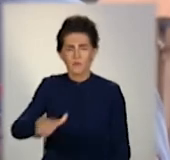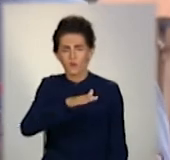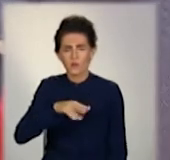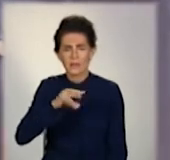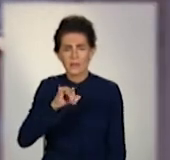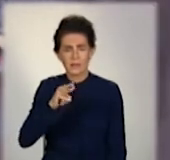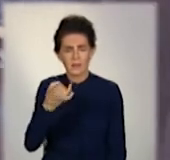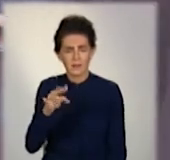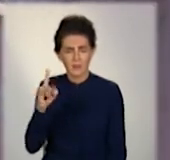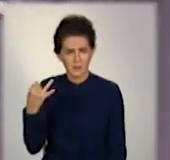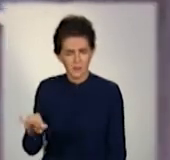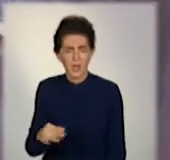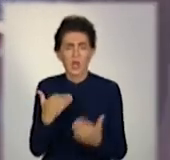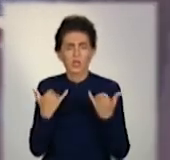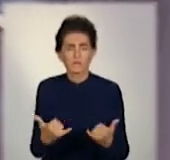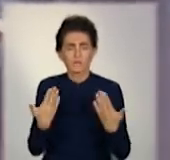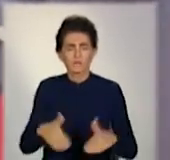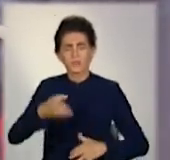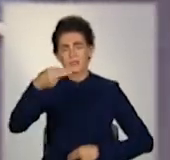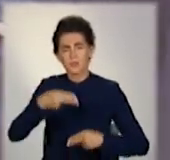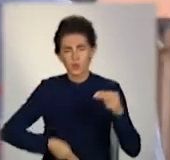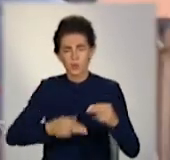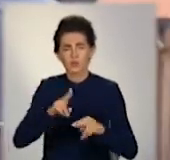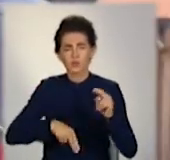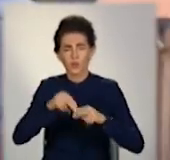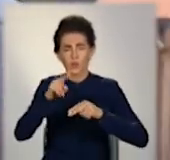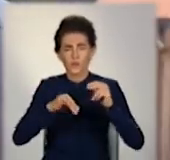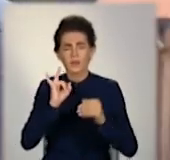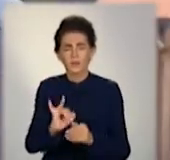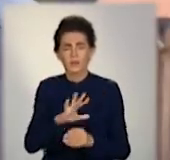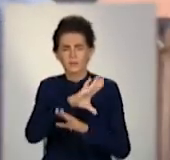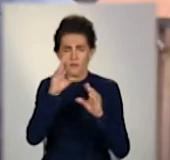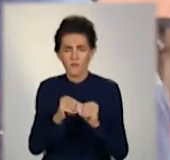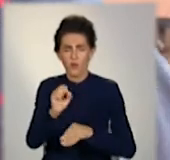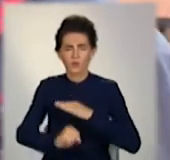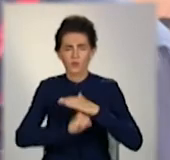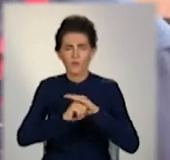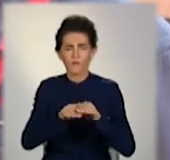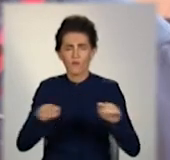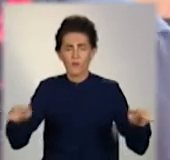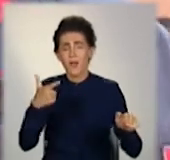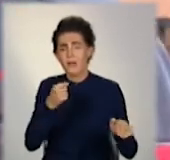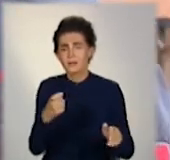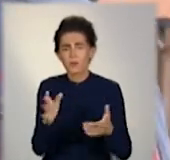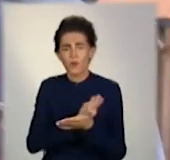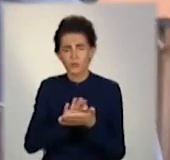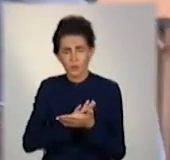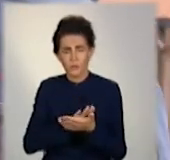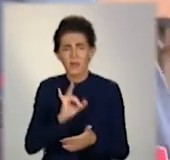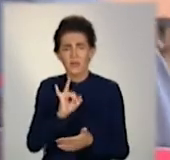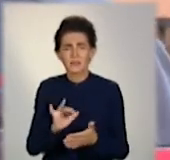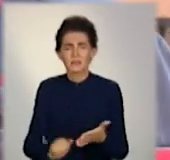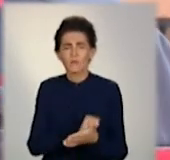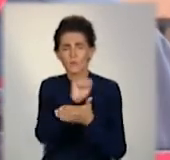естакади. Сьогодні завершено устройство і будівництво основних фундаментів газоочистки. Также